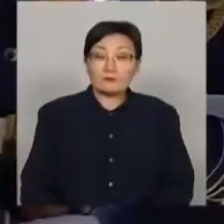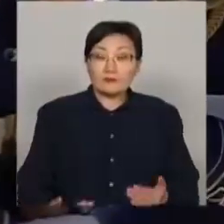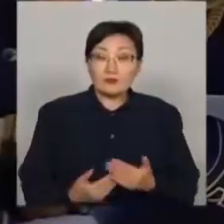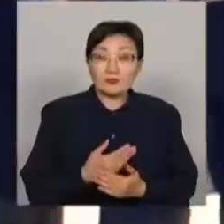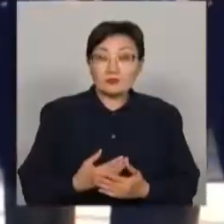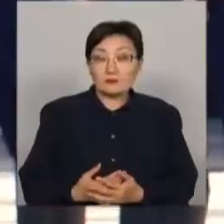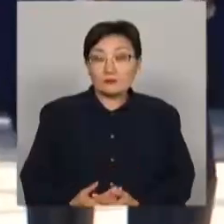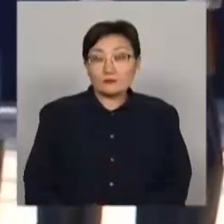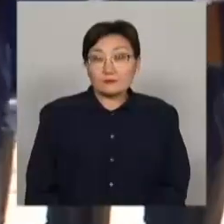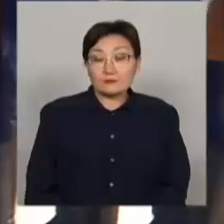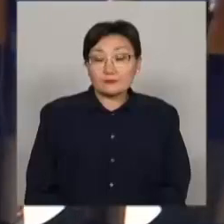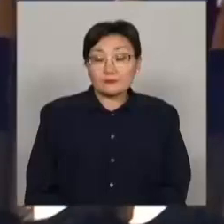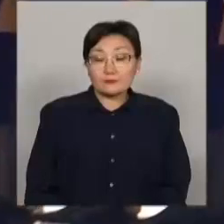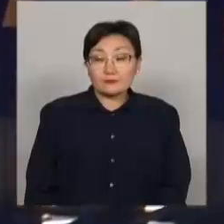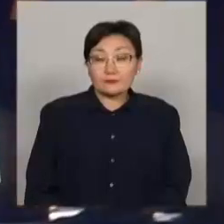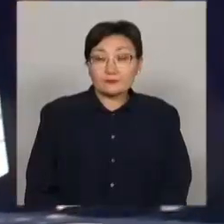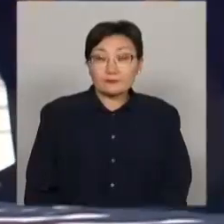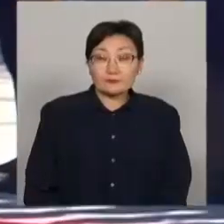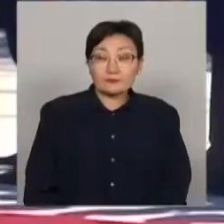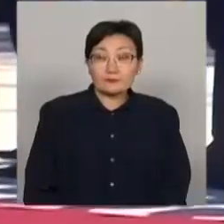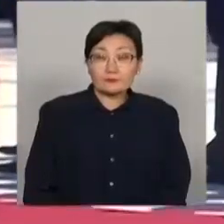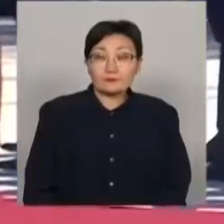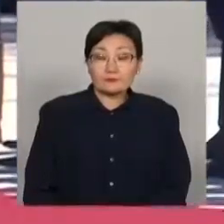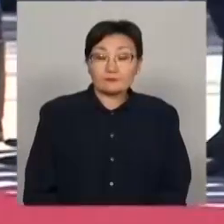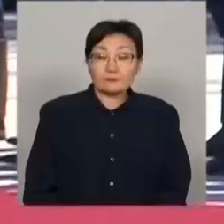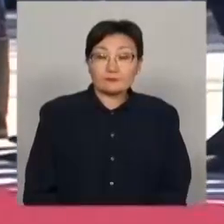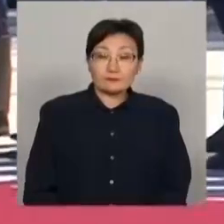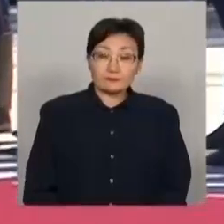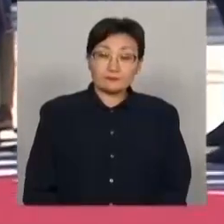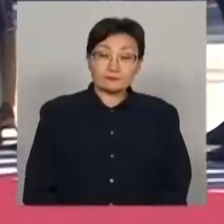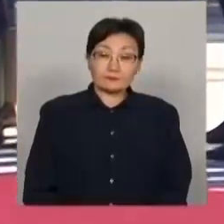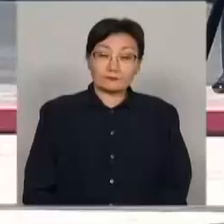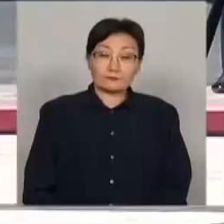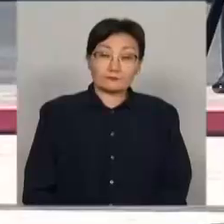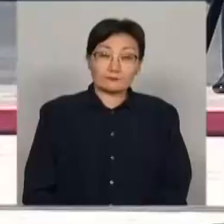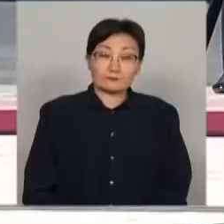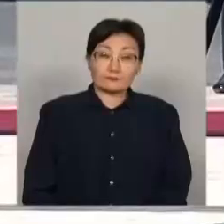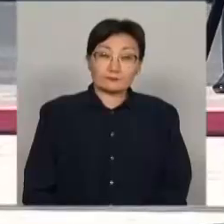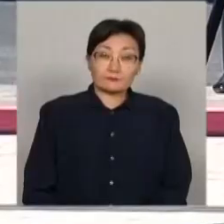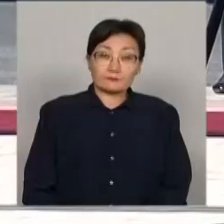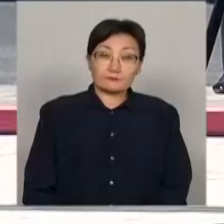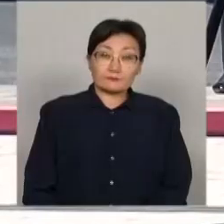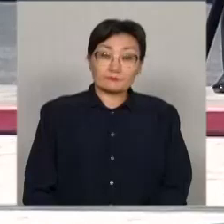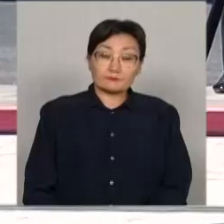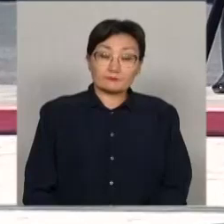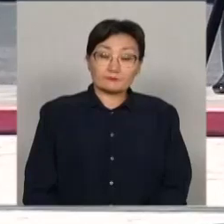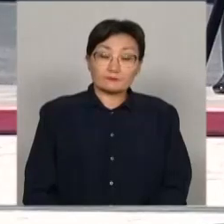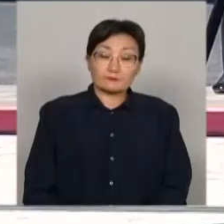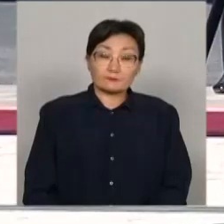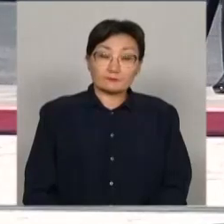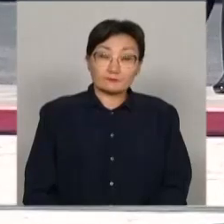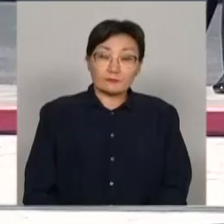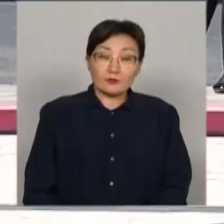президенті, сізі Азербайджан Республикасына келмеңіз шарафына фәхри қарау дүзілі. Караул рейси полковник лейтенант